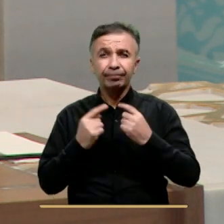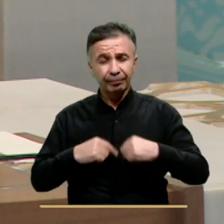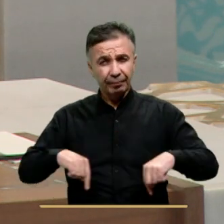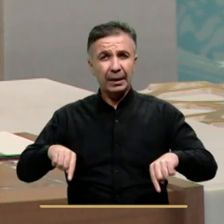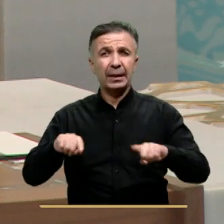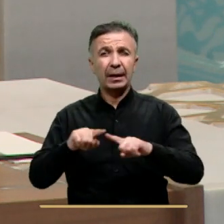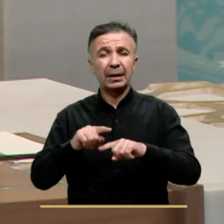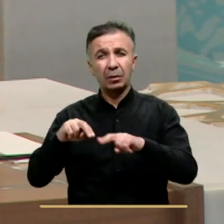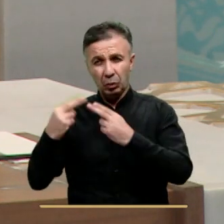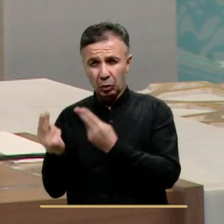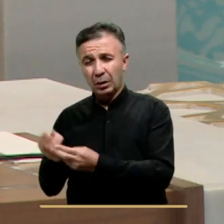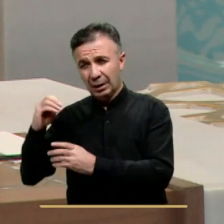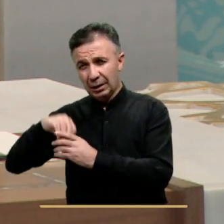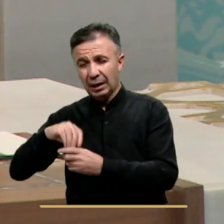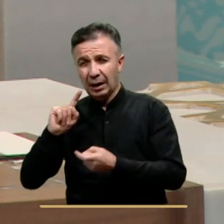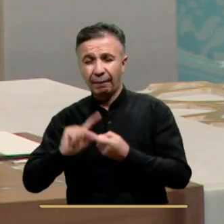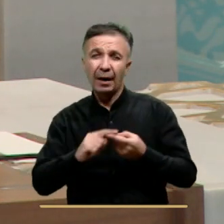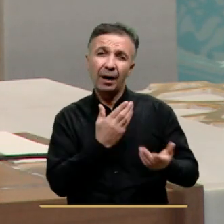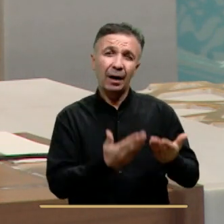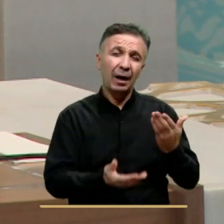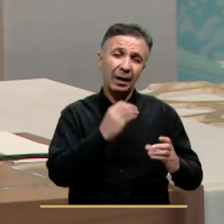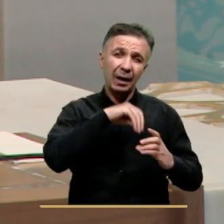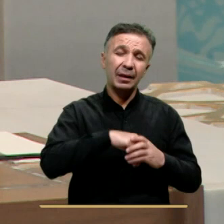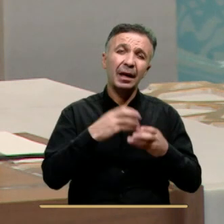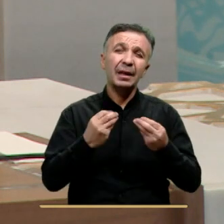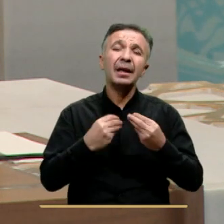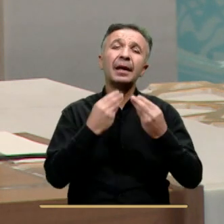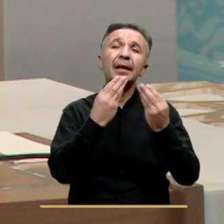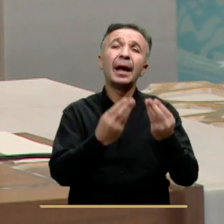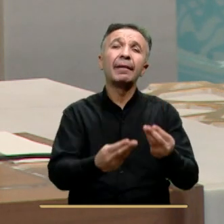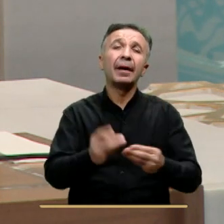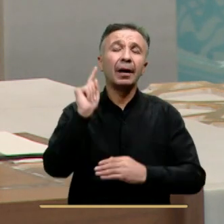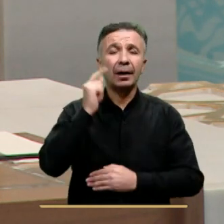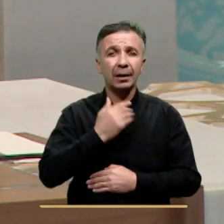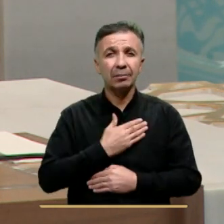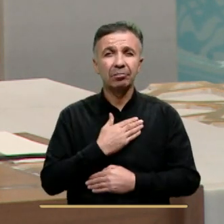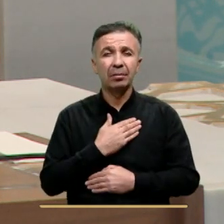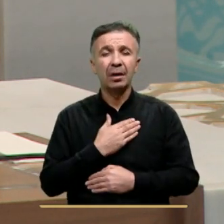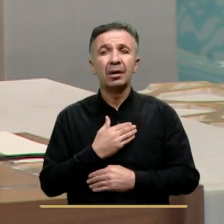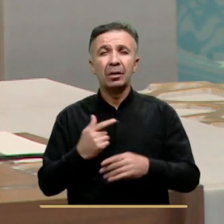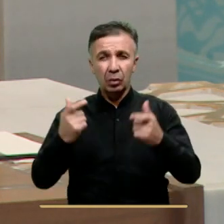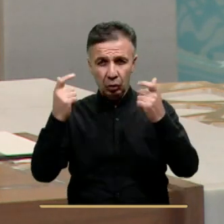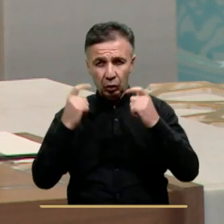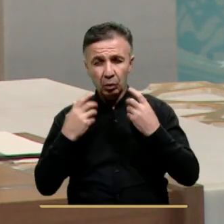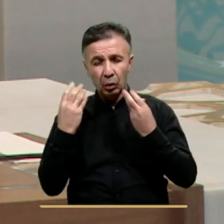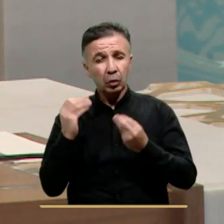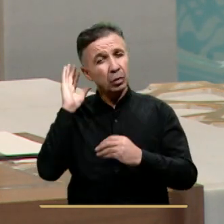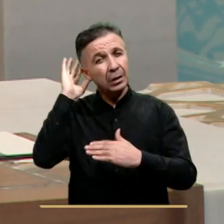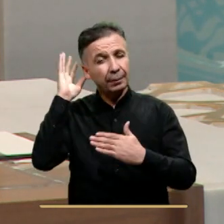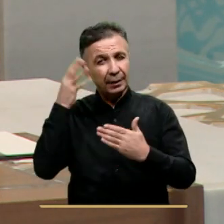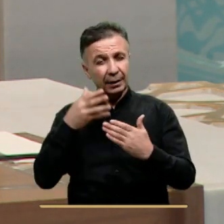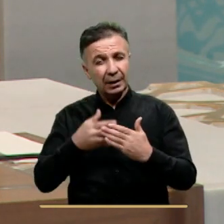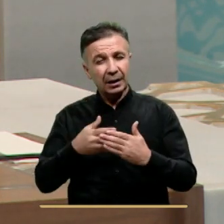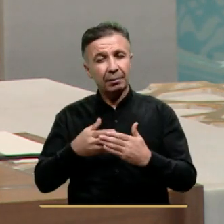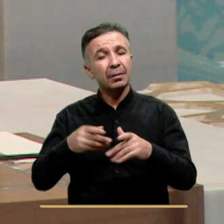de dünyada ve ahirette iyilik ve güzellikler ihsan eyle sorumlu olduğumuz ibadetlerimizi yerine